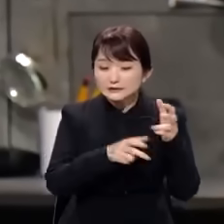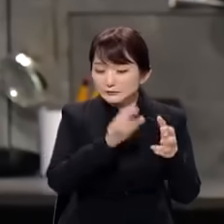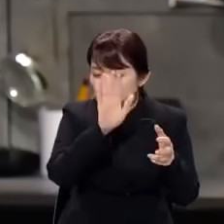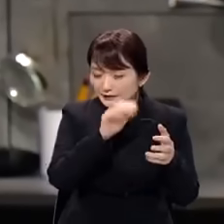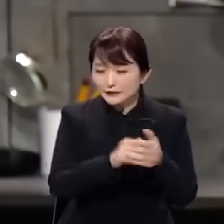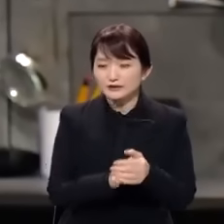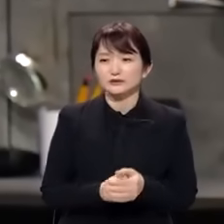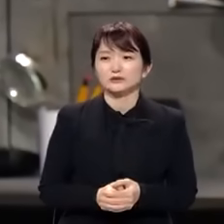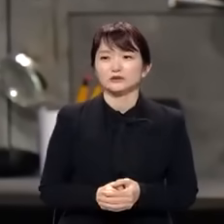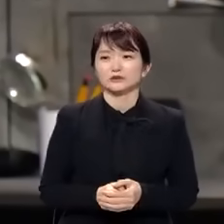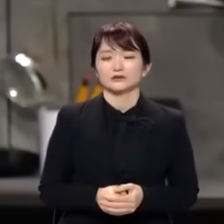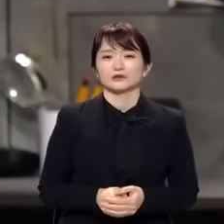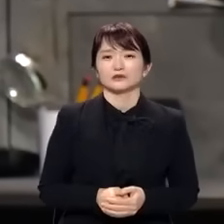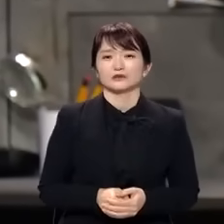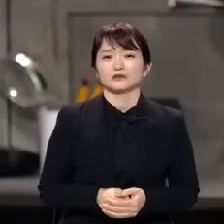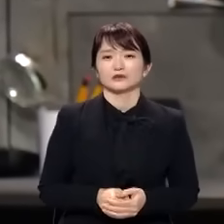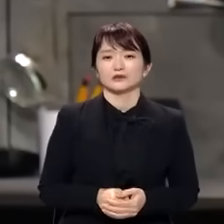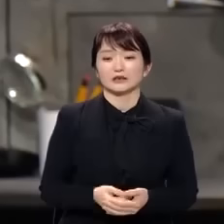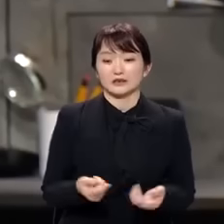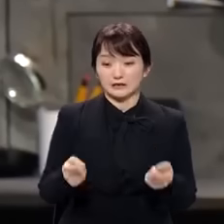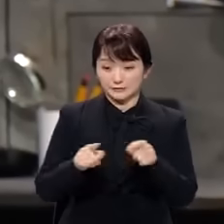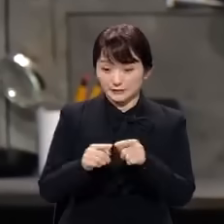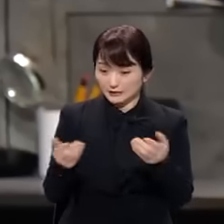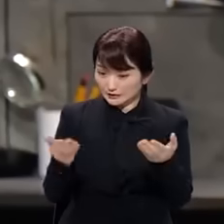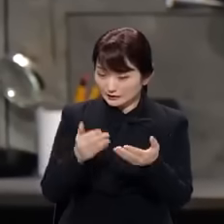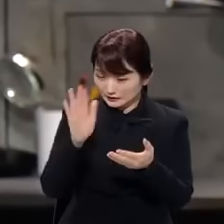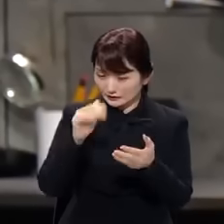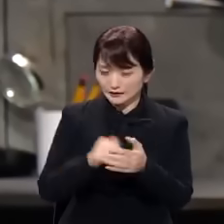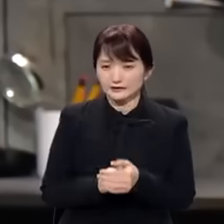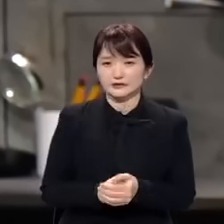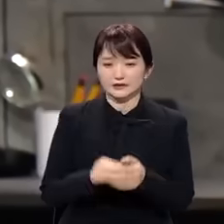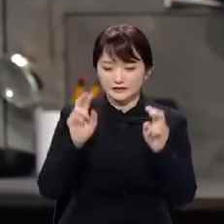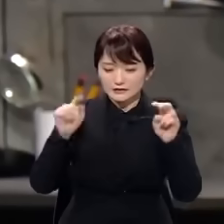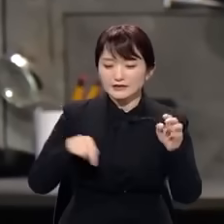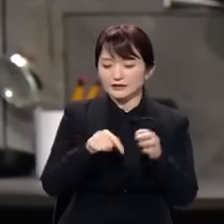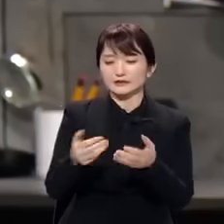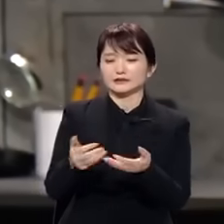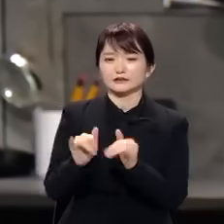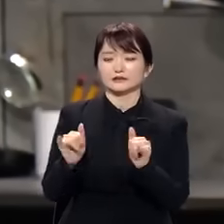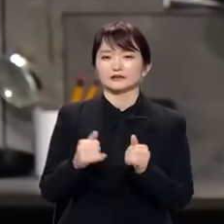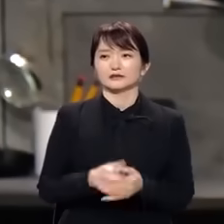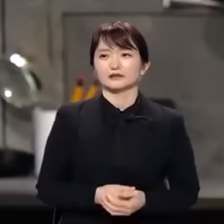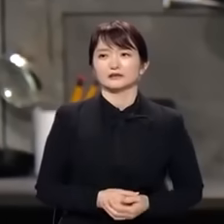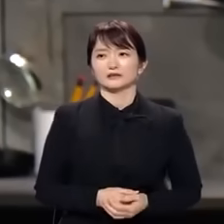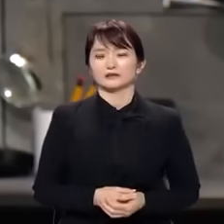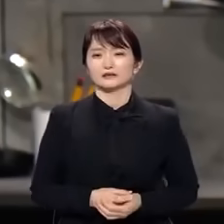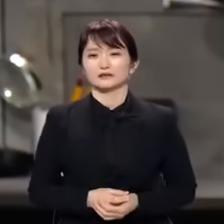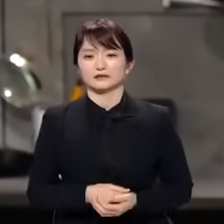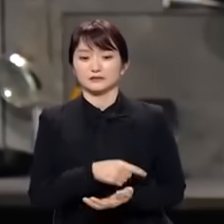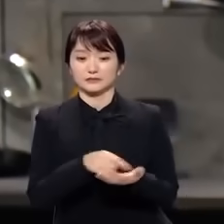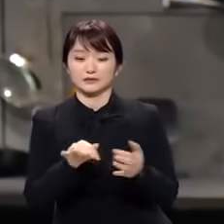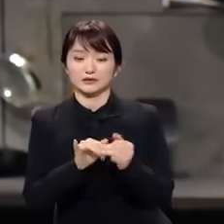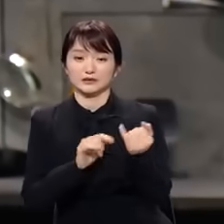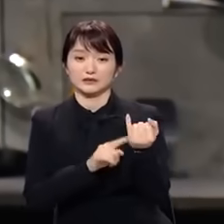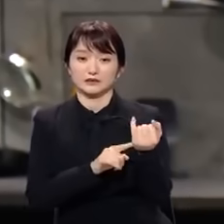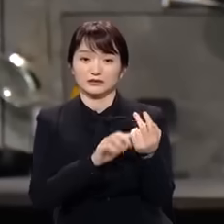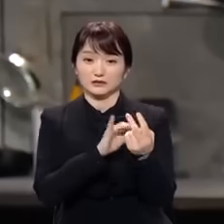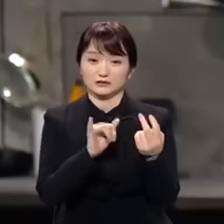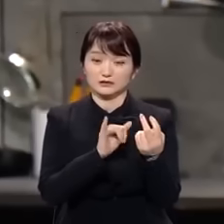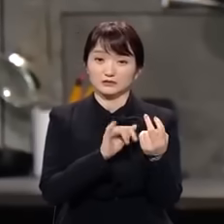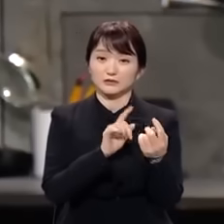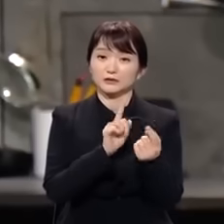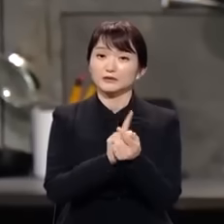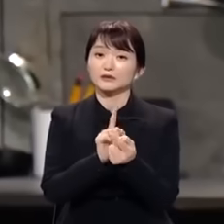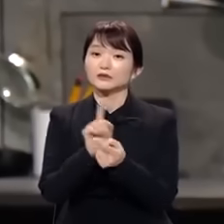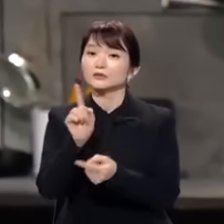동업을 하는 것도 아니고 그냥 직원이었던 것이고요. 그리고 지금 사실 뭐 이 웹 그럼 20명이나 되는 사람들을 어떻게 만났을까 궁금할 수